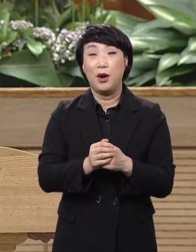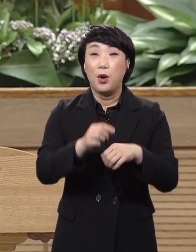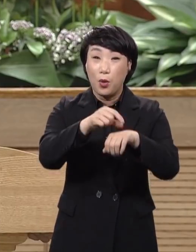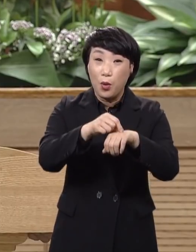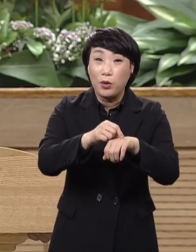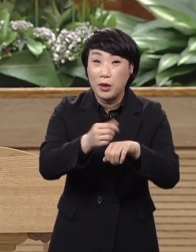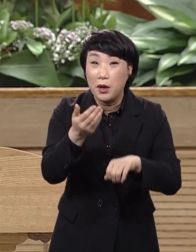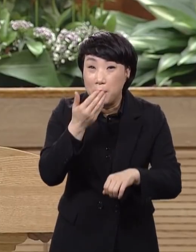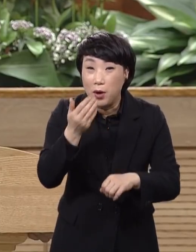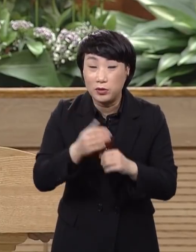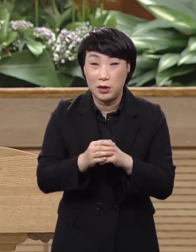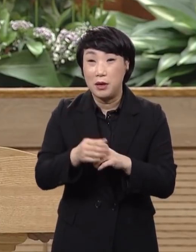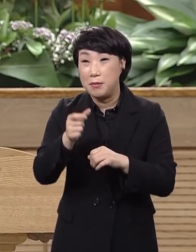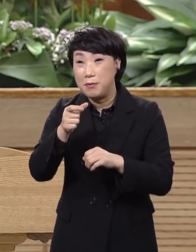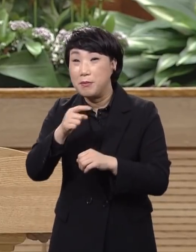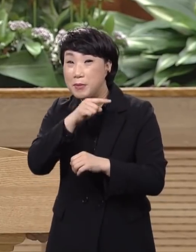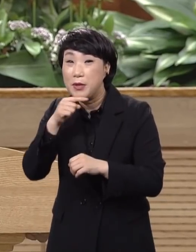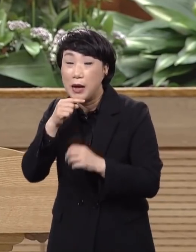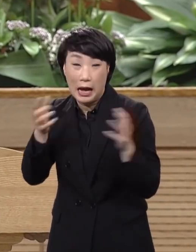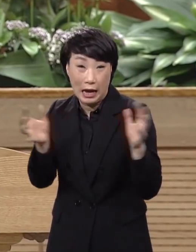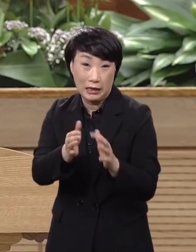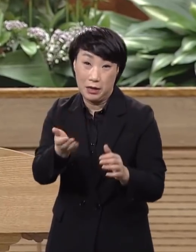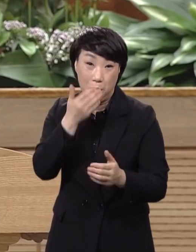고기를 먹되 피채 먹지 마라.